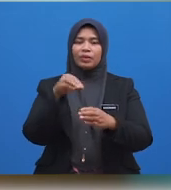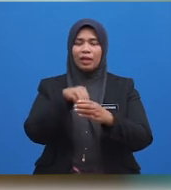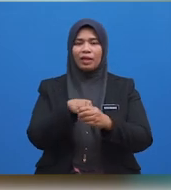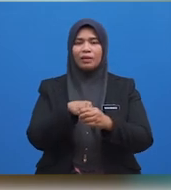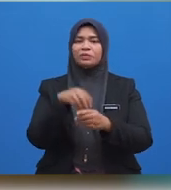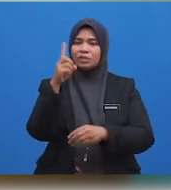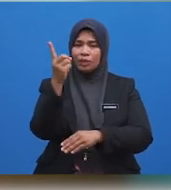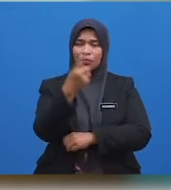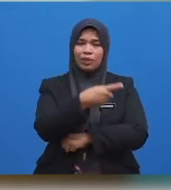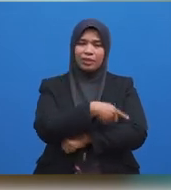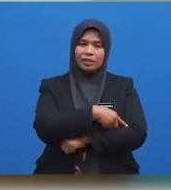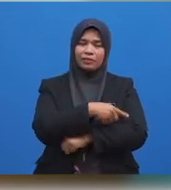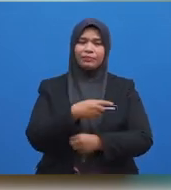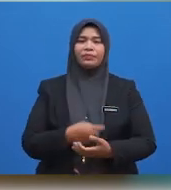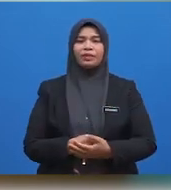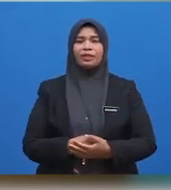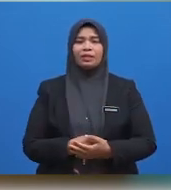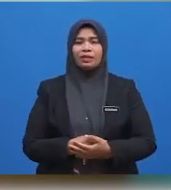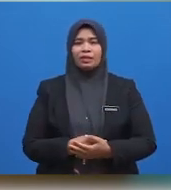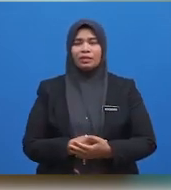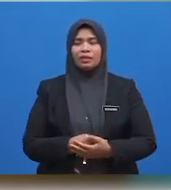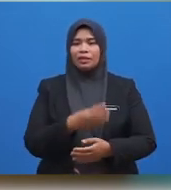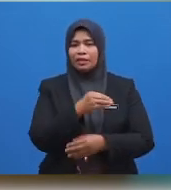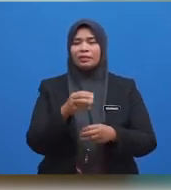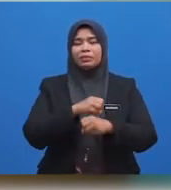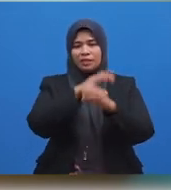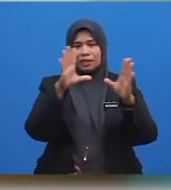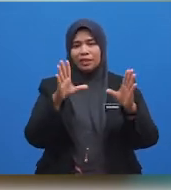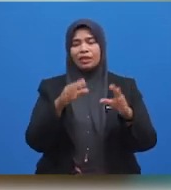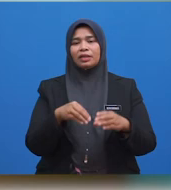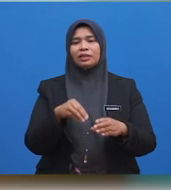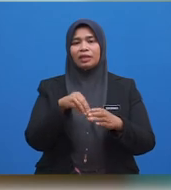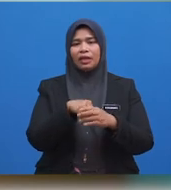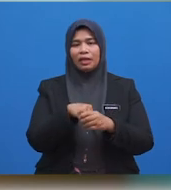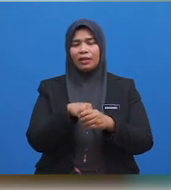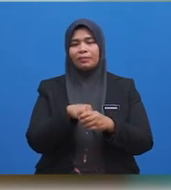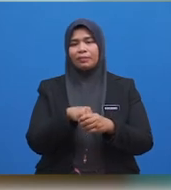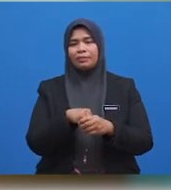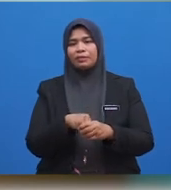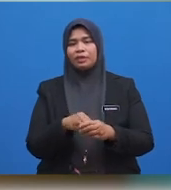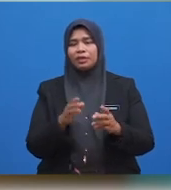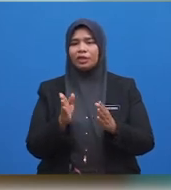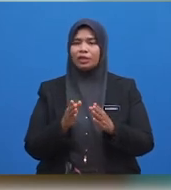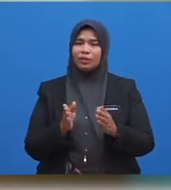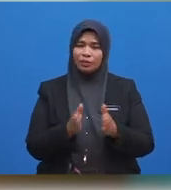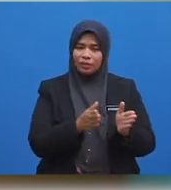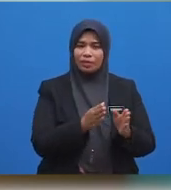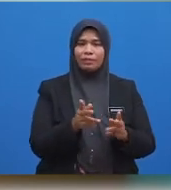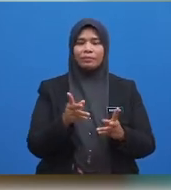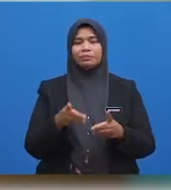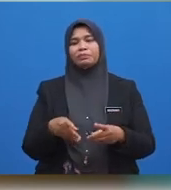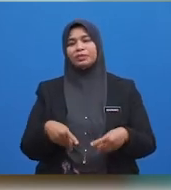sehari setelah menyakitkan dalam urutan peristiwa